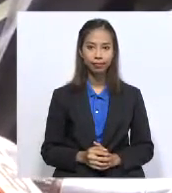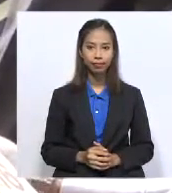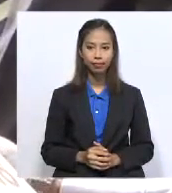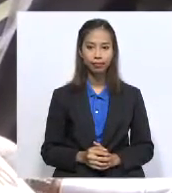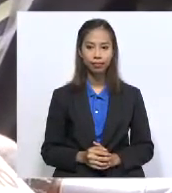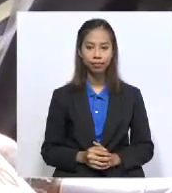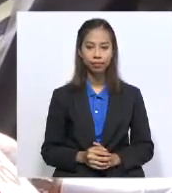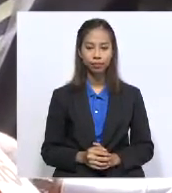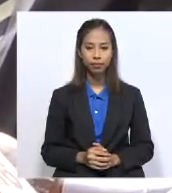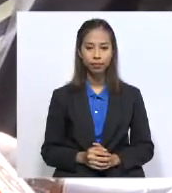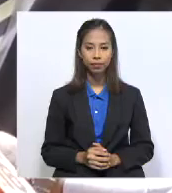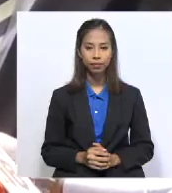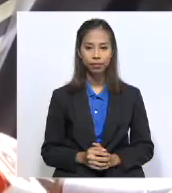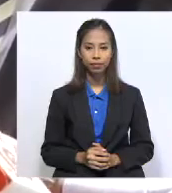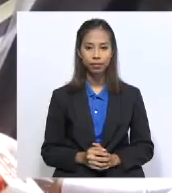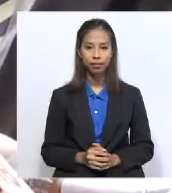ที่นะ